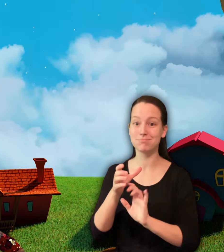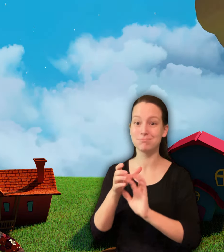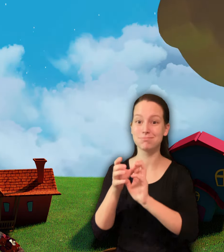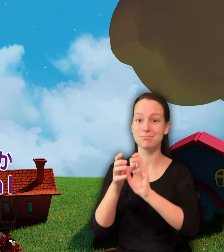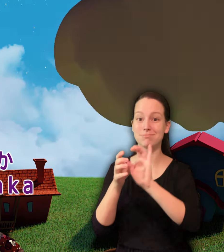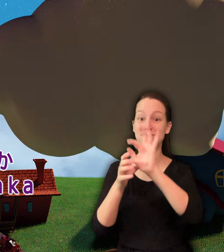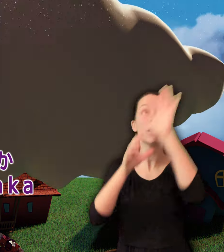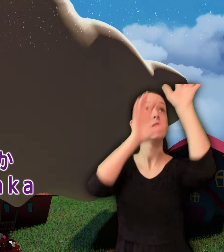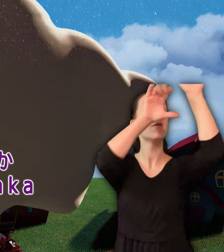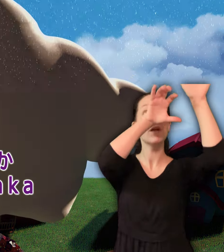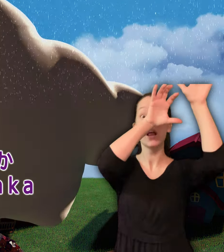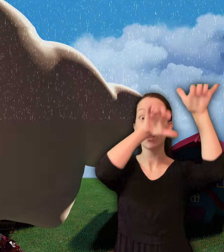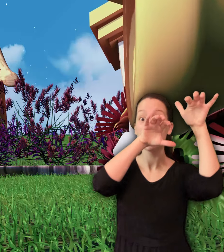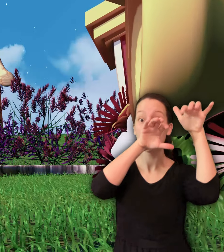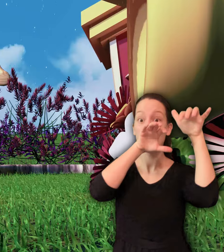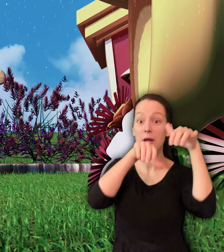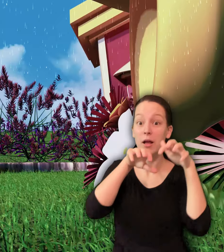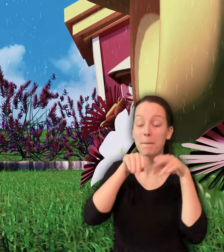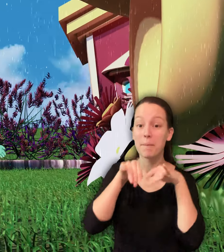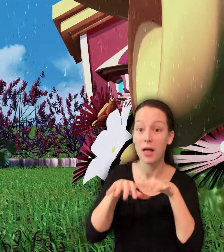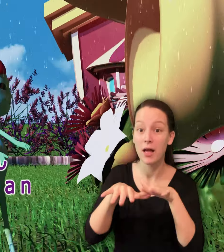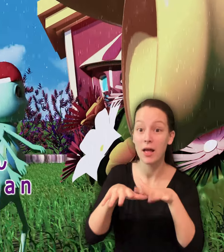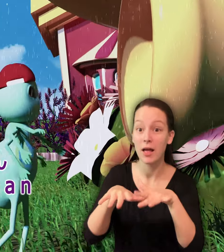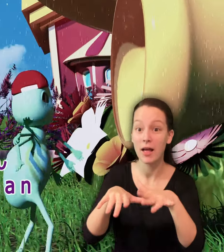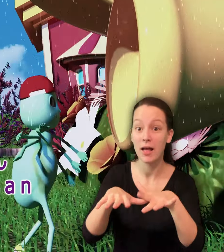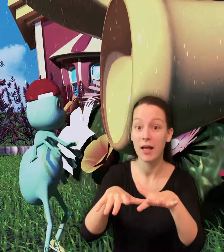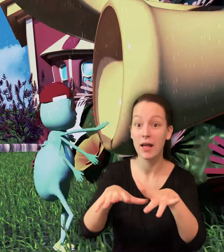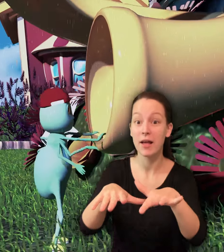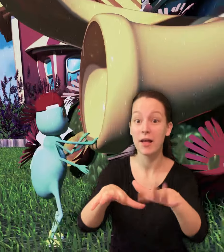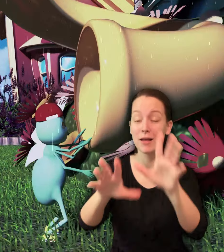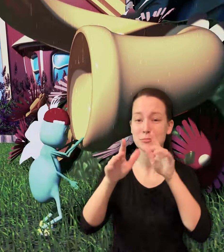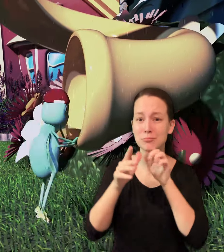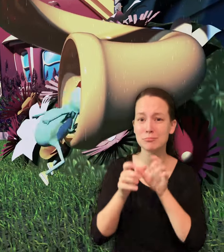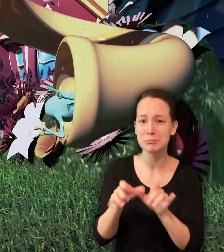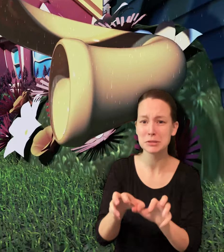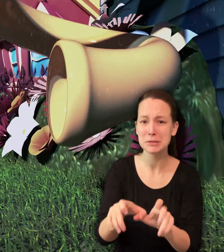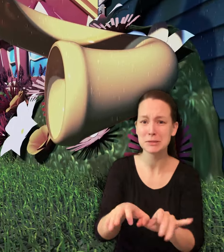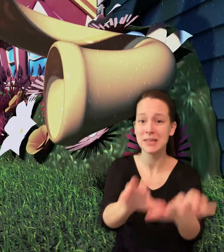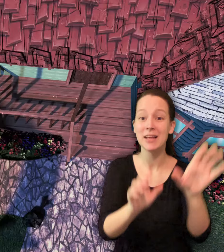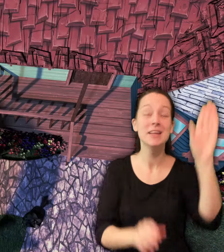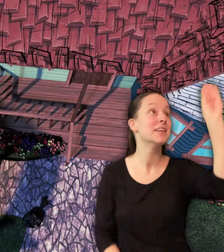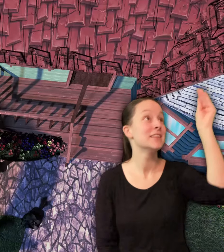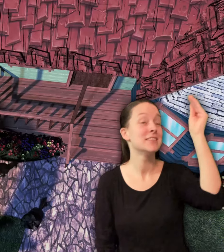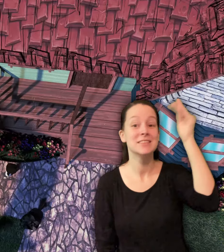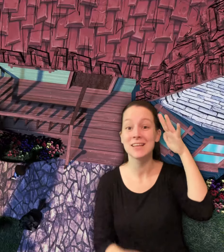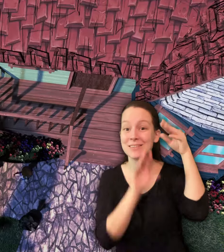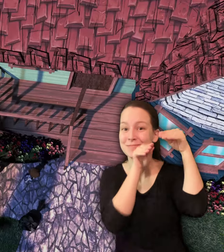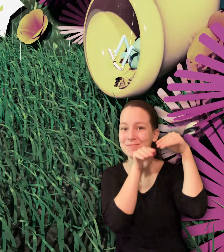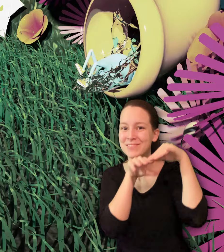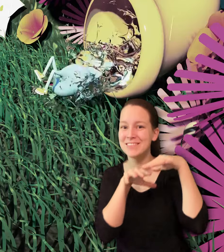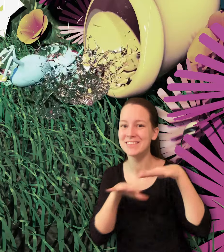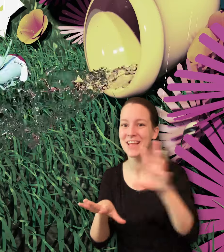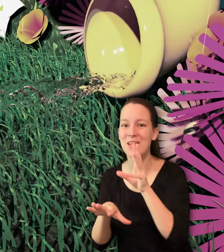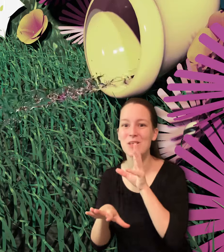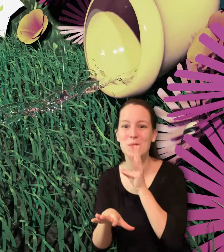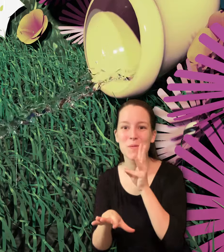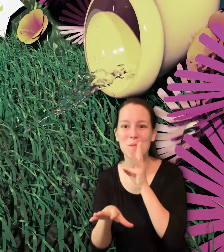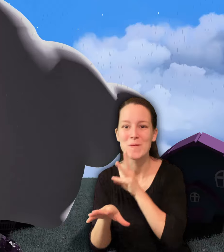雨どいの中のちびくもちゃん雨が降って流され